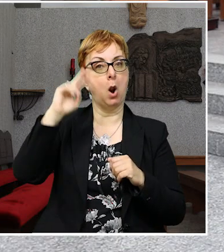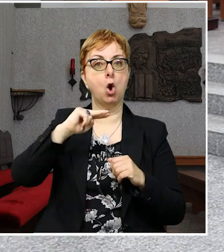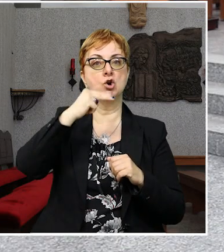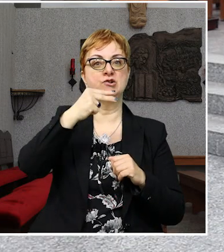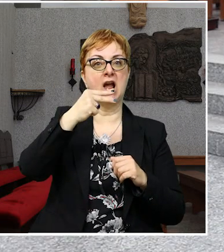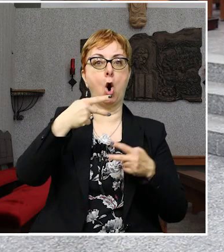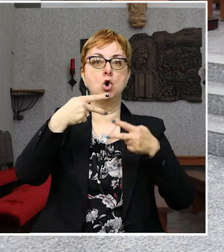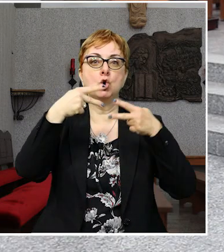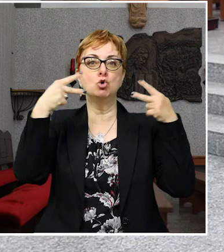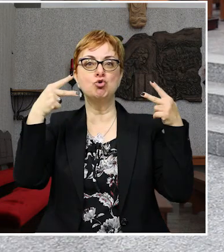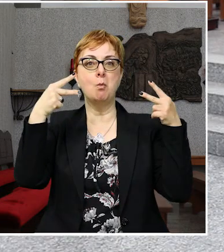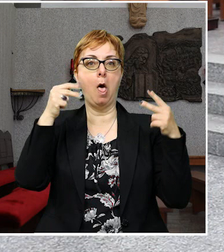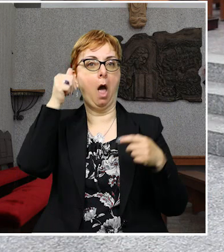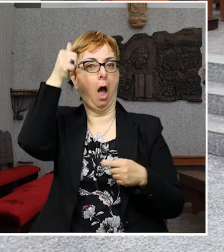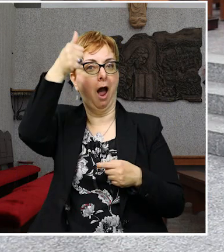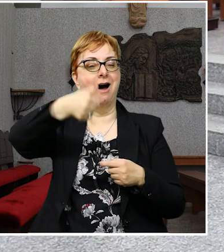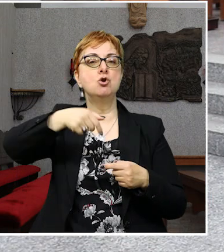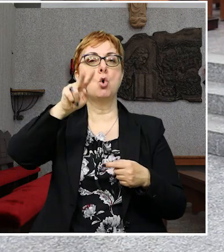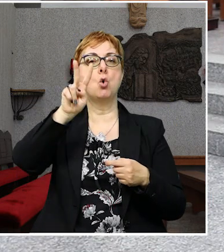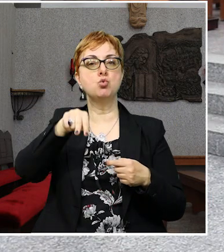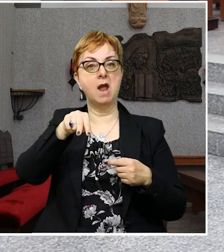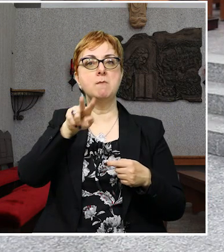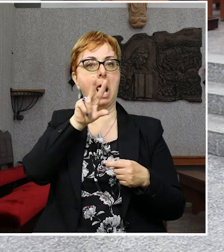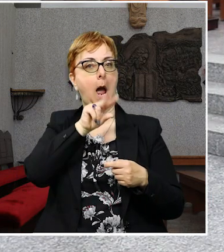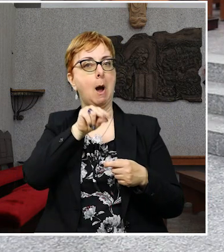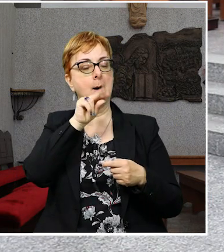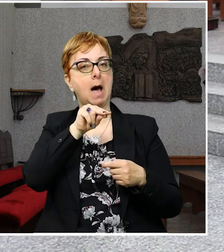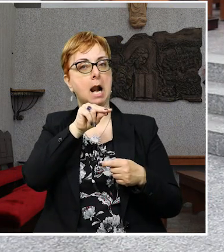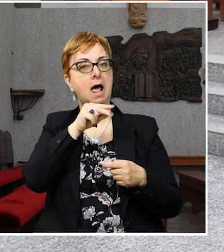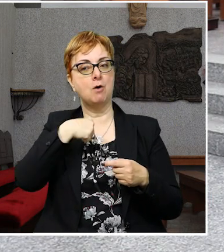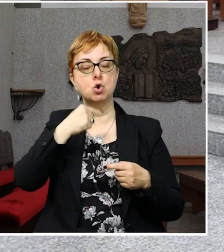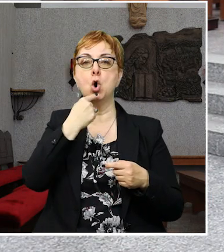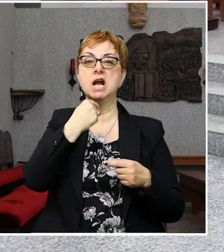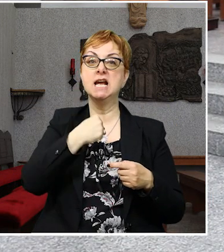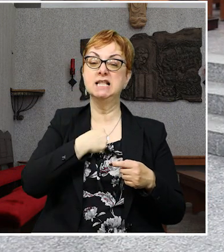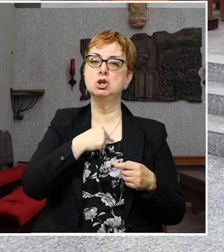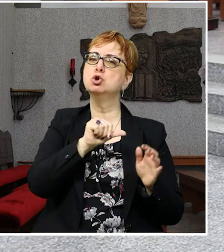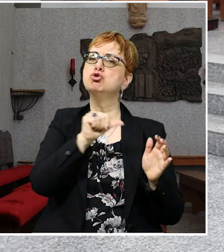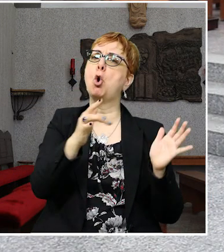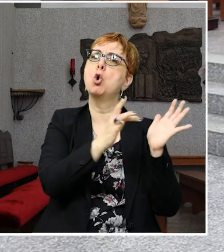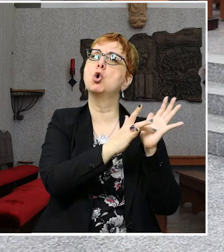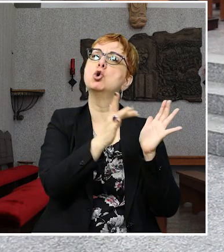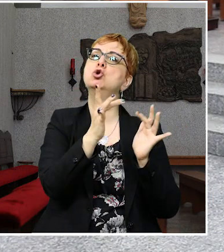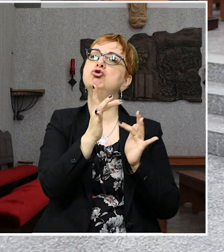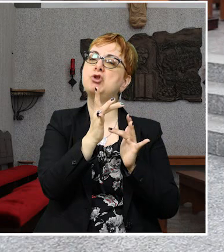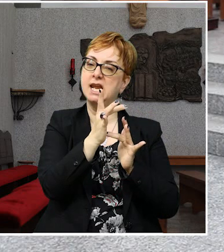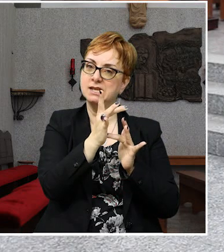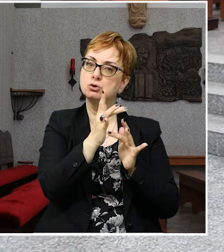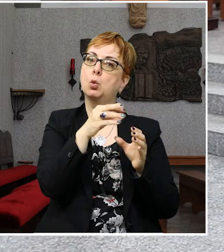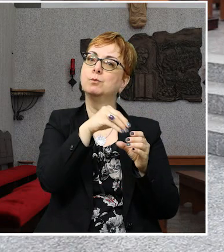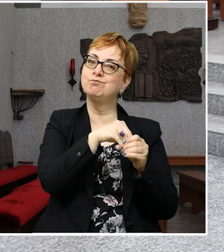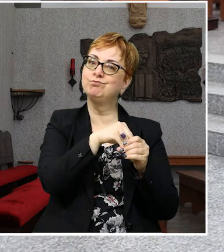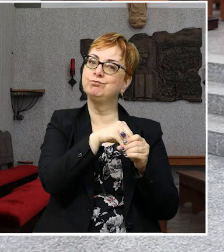parlava del grande giubileo del 2000, ci disse che solo in Gesù Cristo noi possiamo